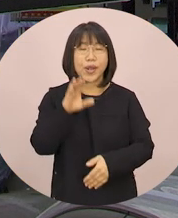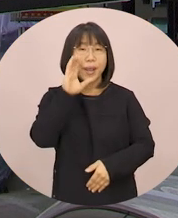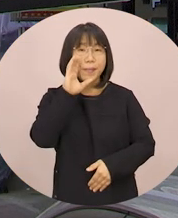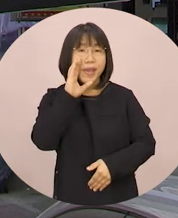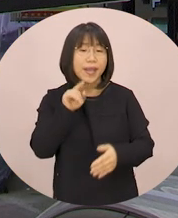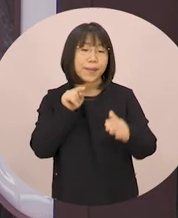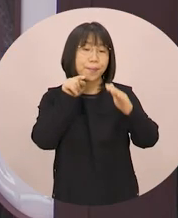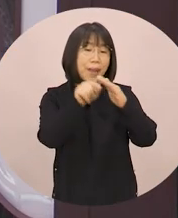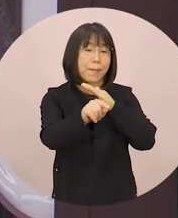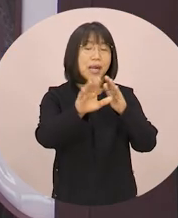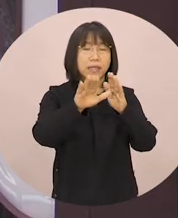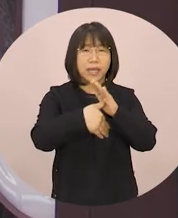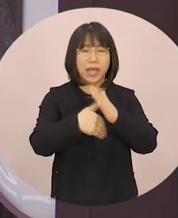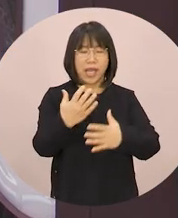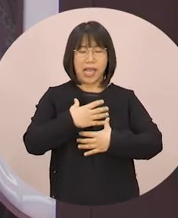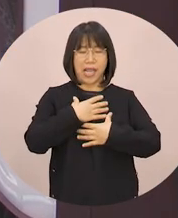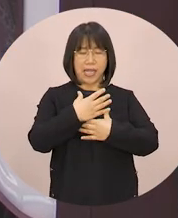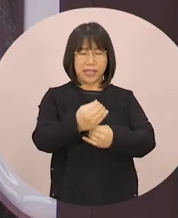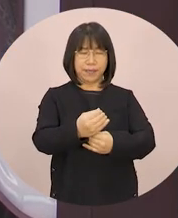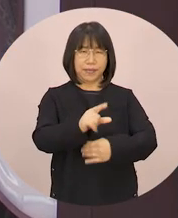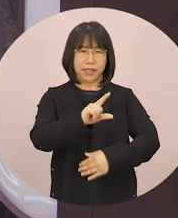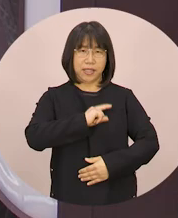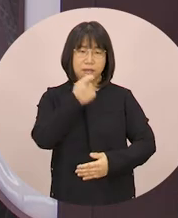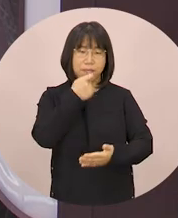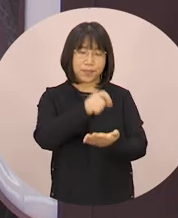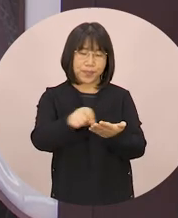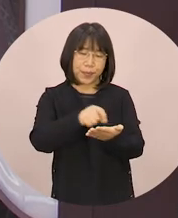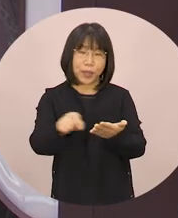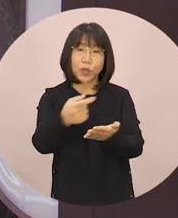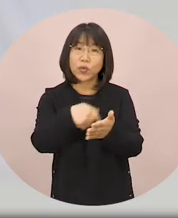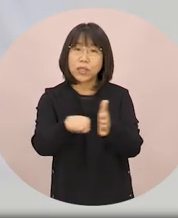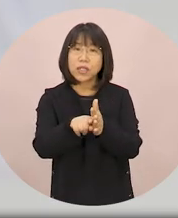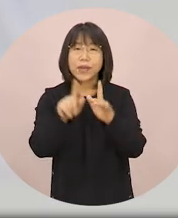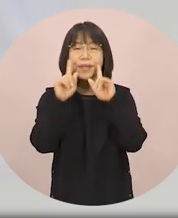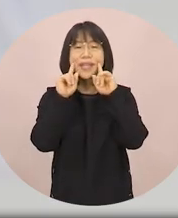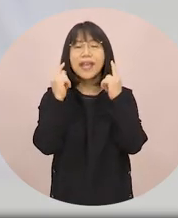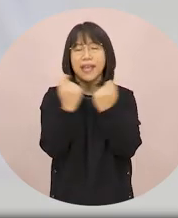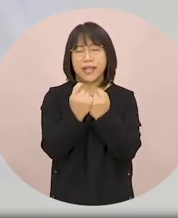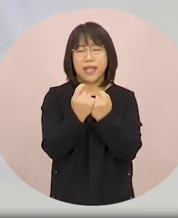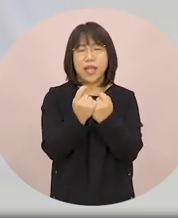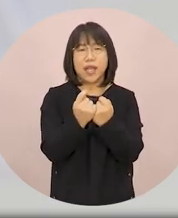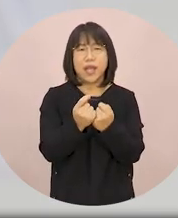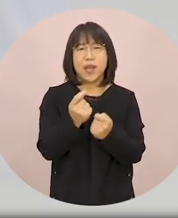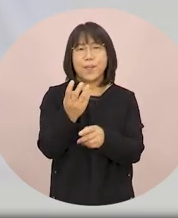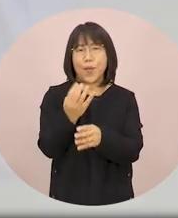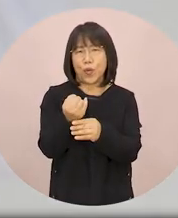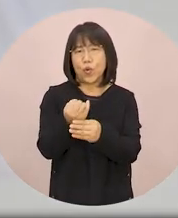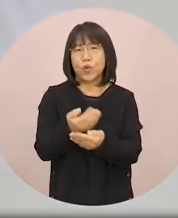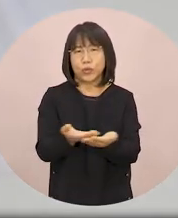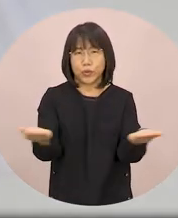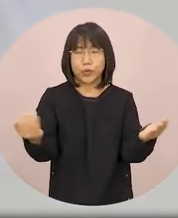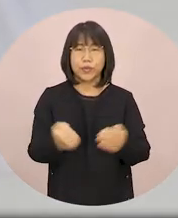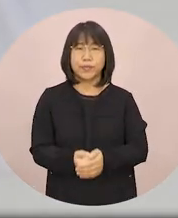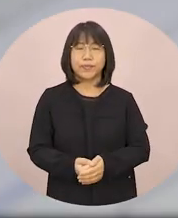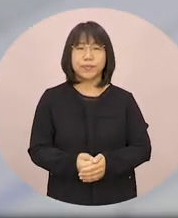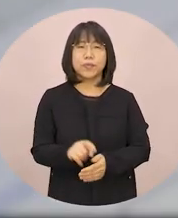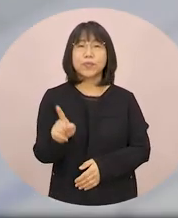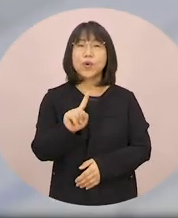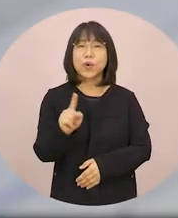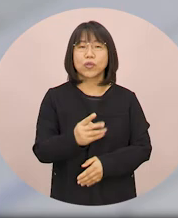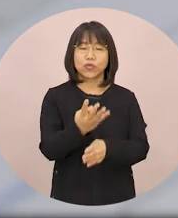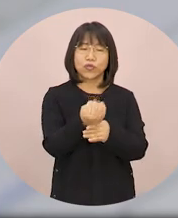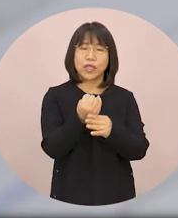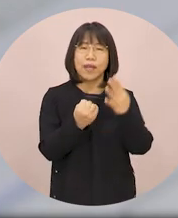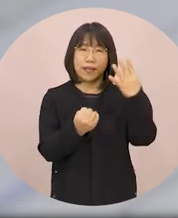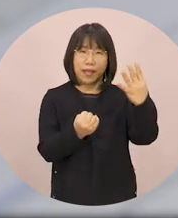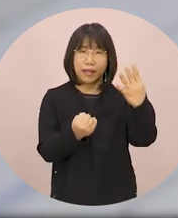식당, 카페 등 다중이용시설 방문 시 안심하고 수기명부를 작성할 수 있도록 개인 안심번호가 도입됩니다.